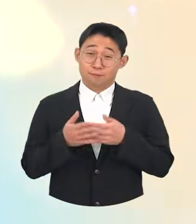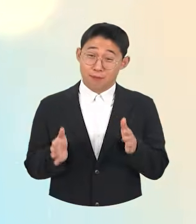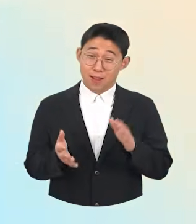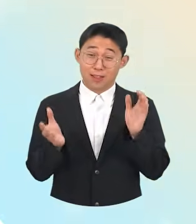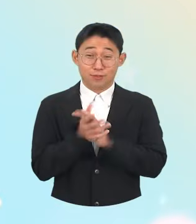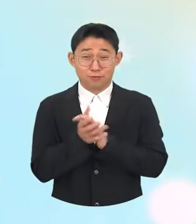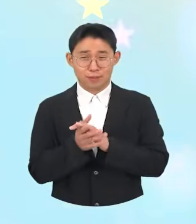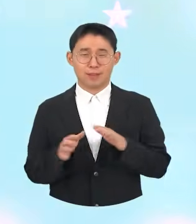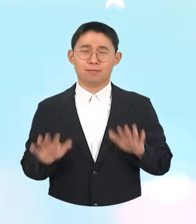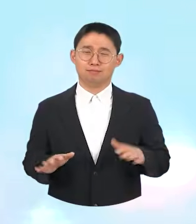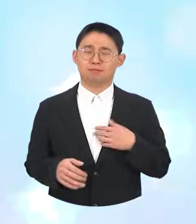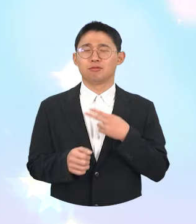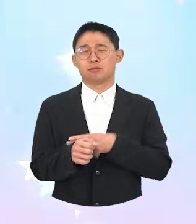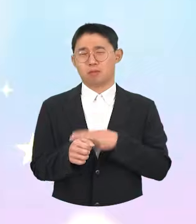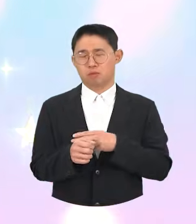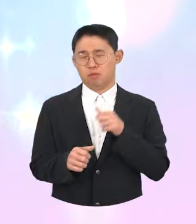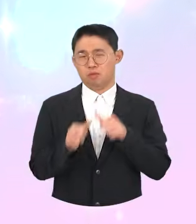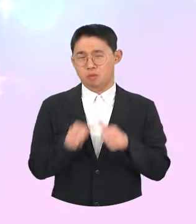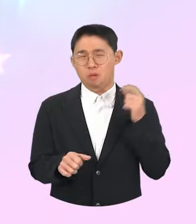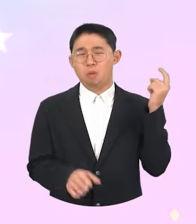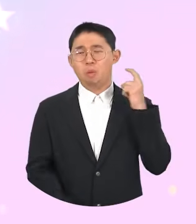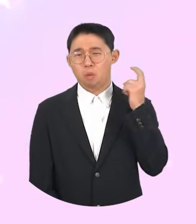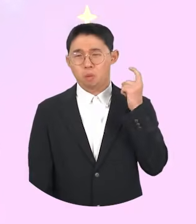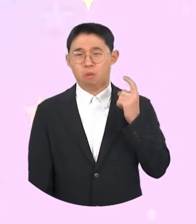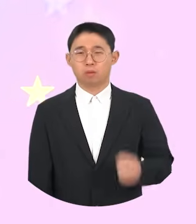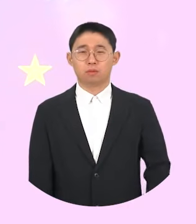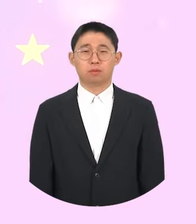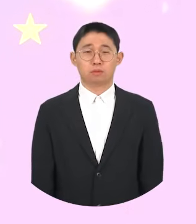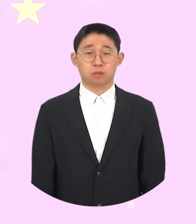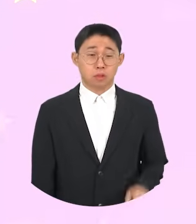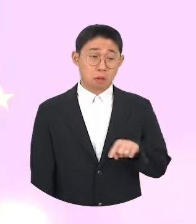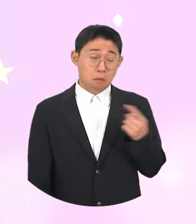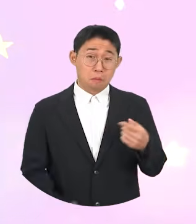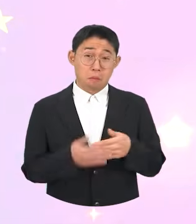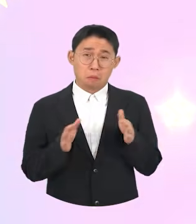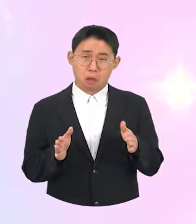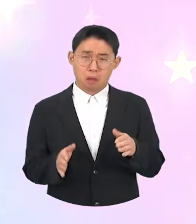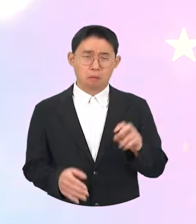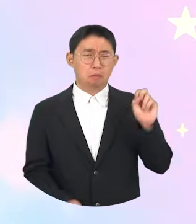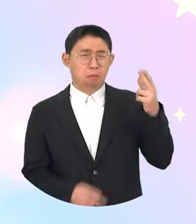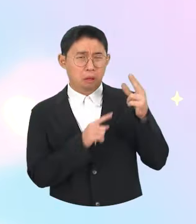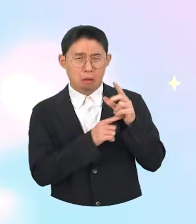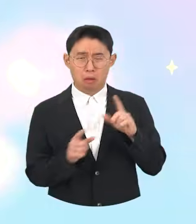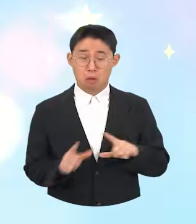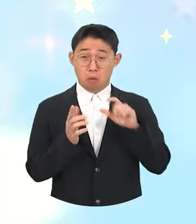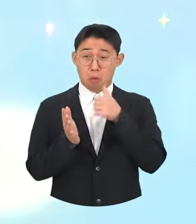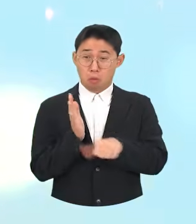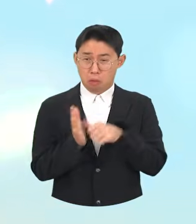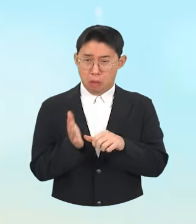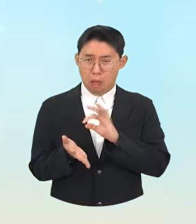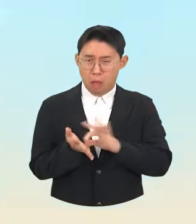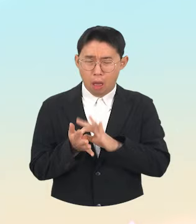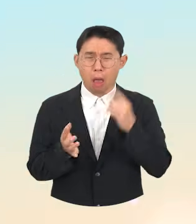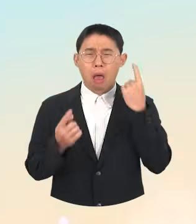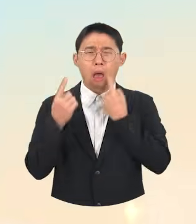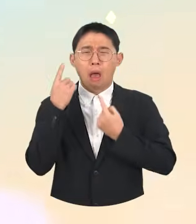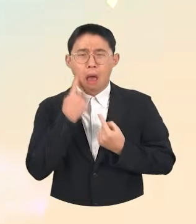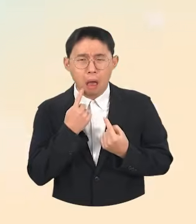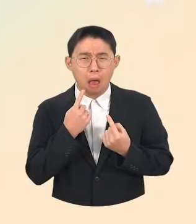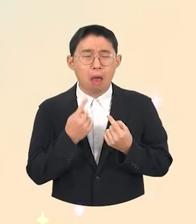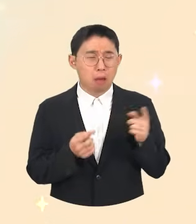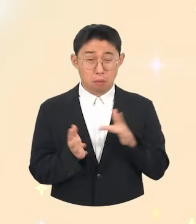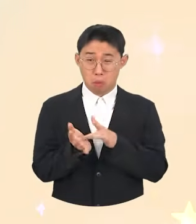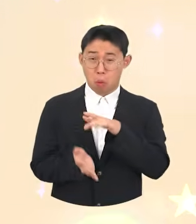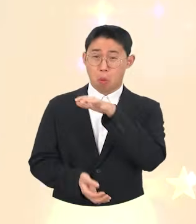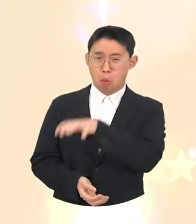안전반 친구들, 오늘 선생님이 새로 들은 소식이 있어요. 어제 옆반의 별이가 생활용품을 사용하다가